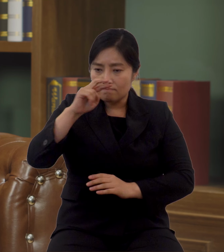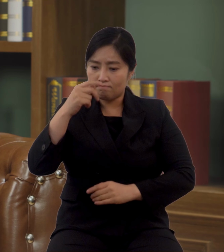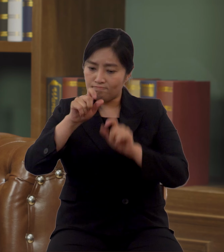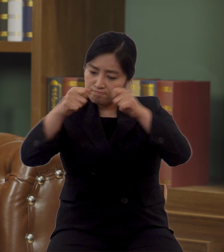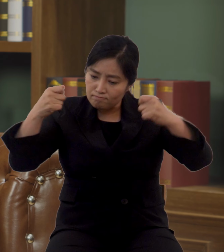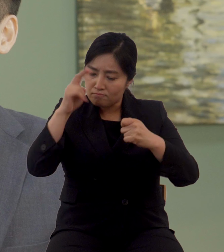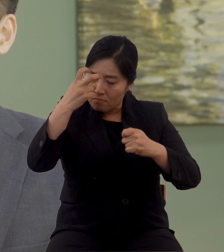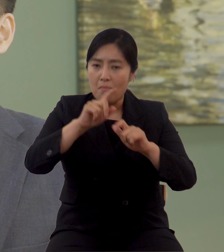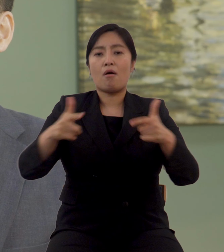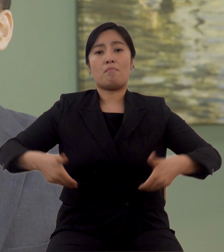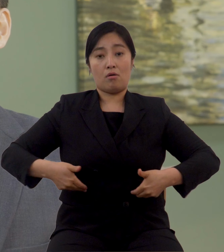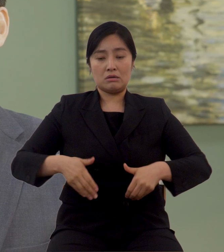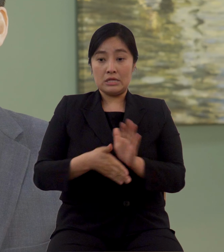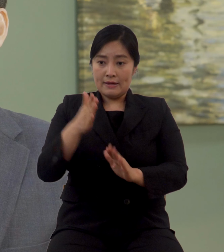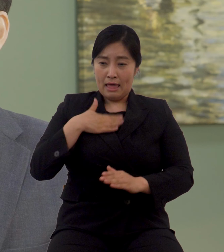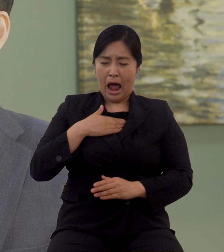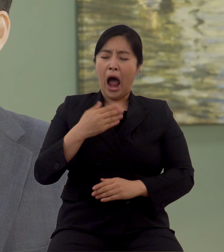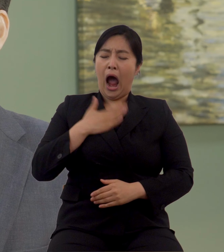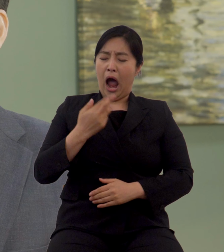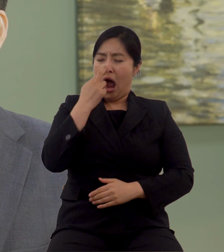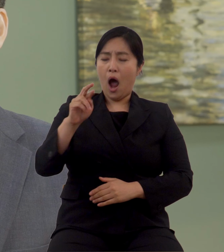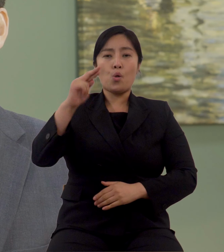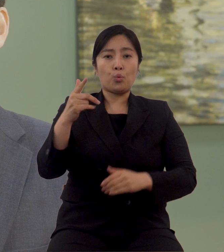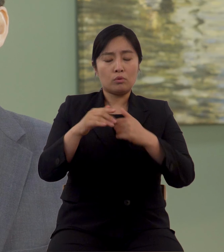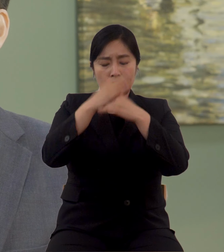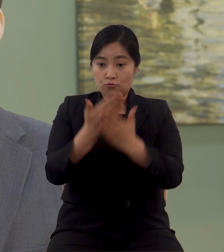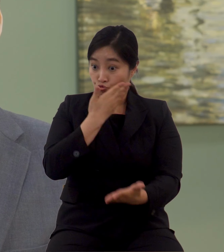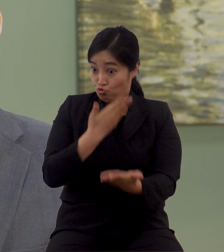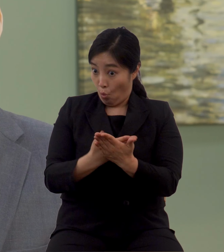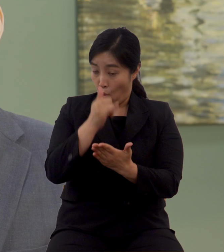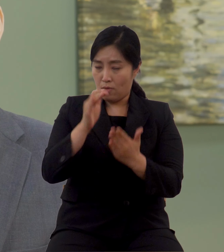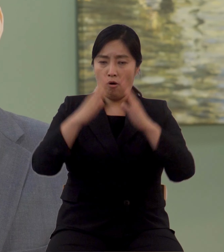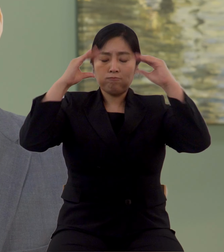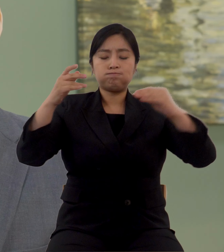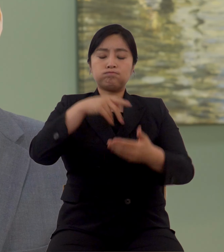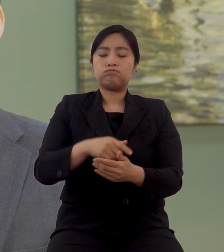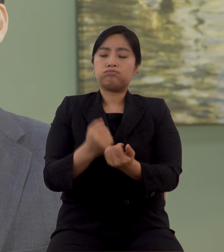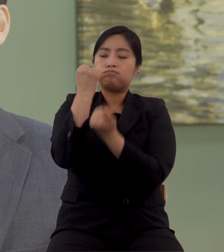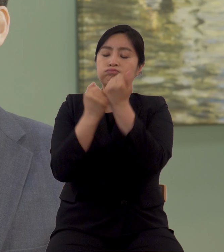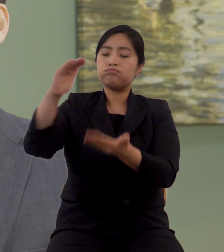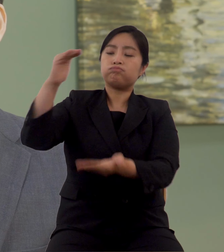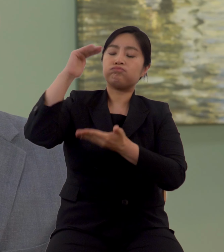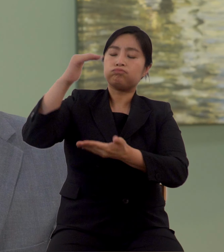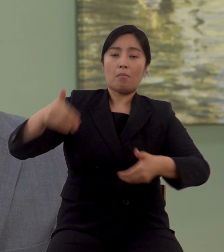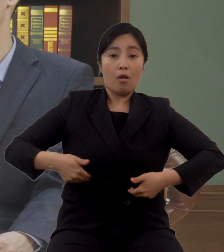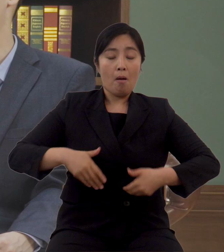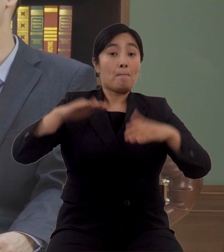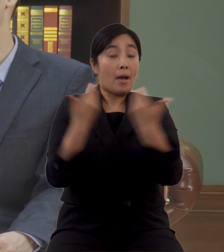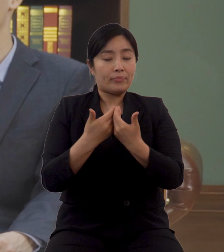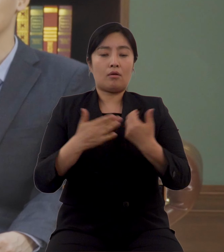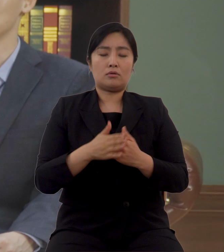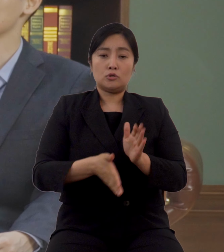되는 자리입니다. 의원은 자신이 잘 아는 정보라고 하더라도 이게 좀 중요하다 싶으면은 공개적으로 설명을 받아둘 필요도 있고,